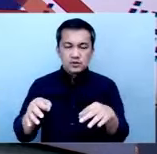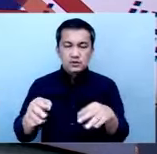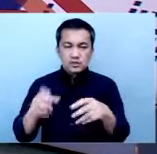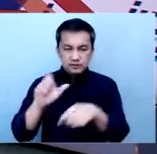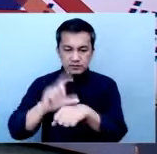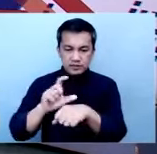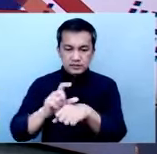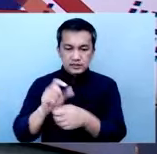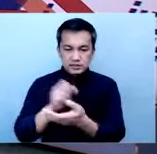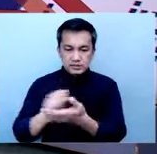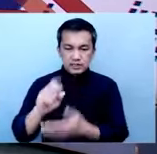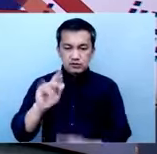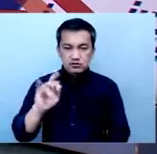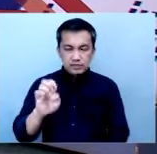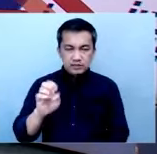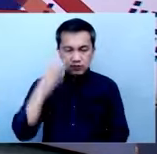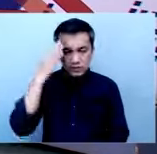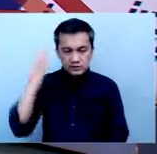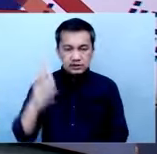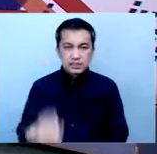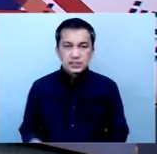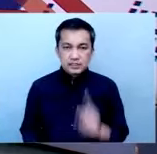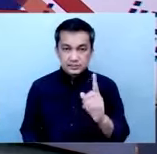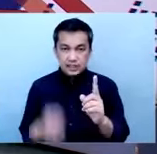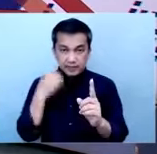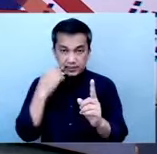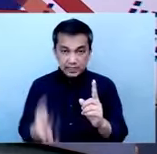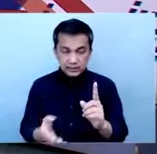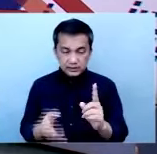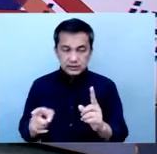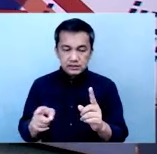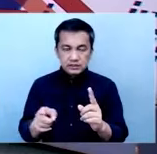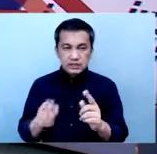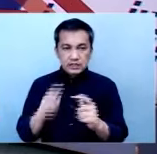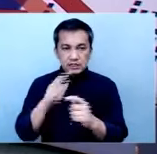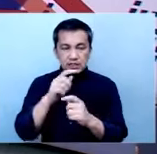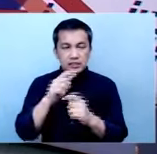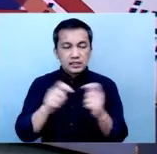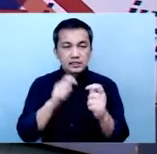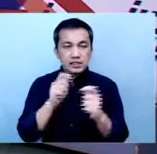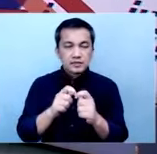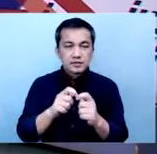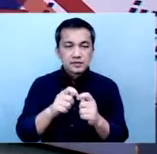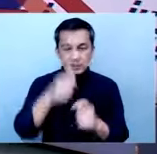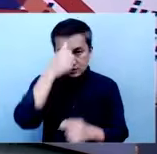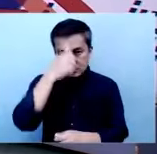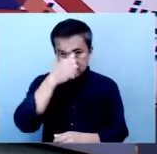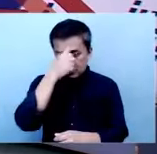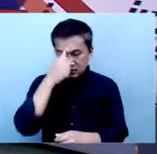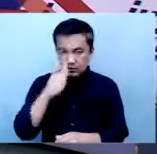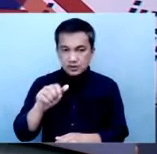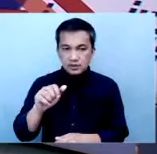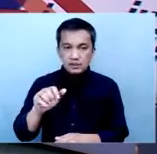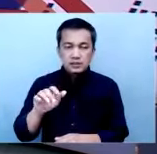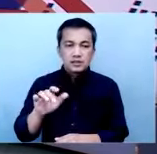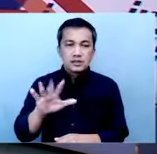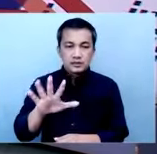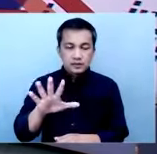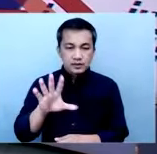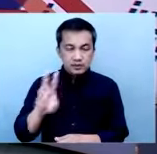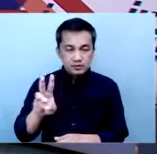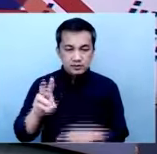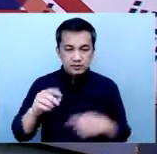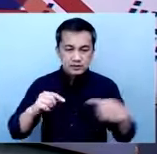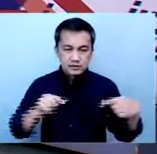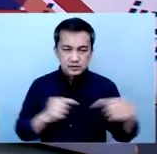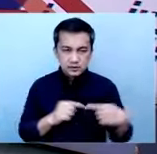Bulacan. Isa ang patay sa trahedya na nataon sa Ash Wednesday. 56 naman ang sugatan. Nasa frontline